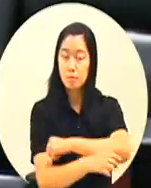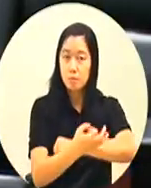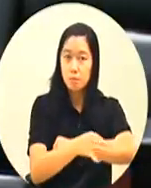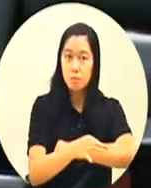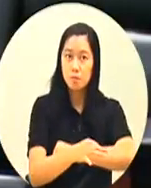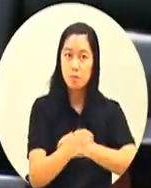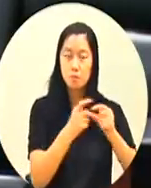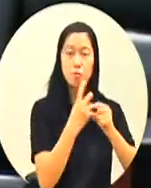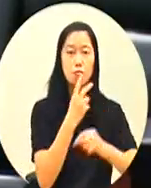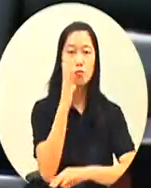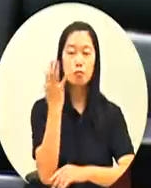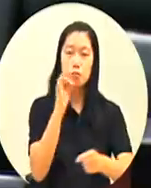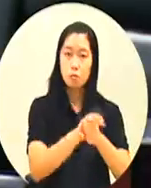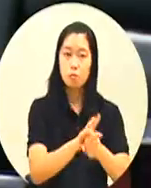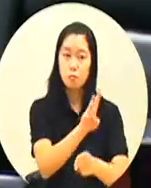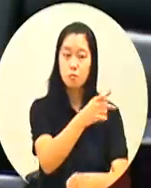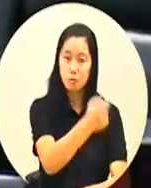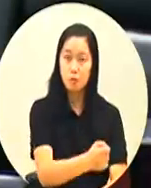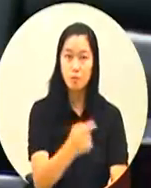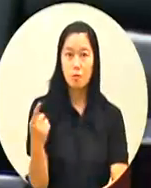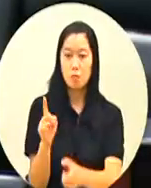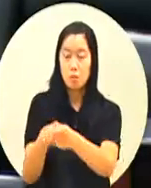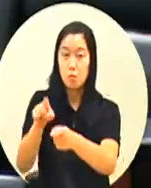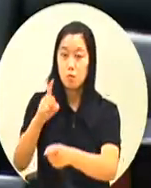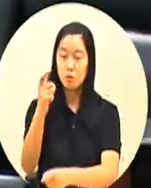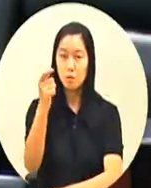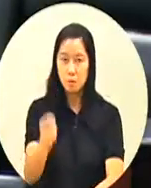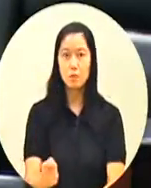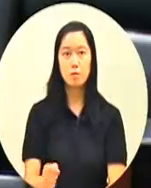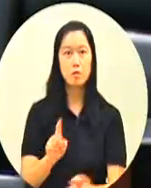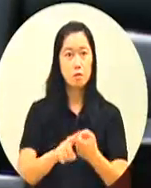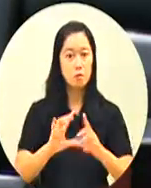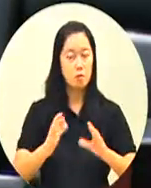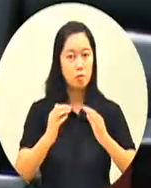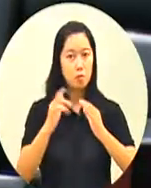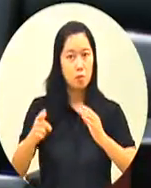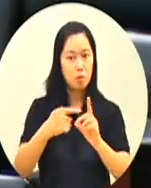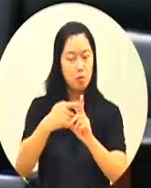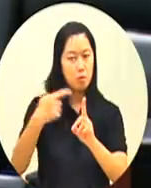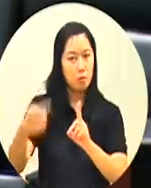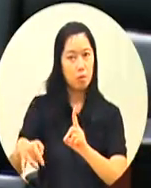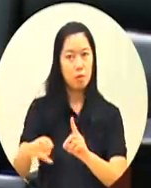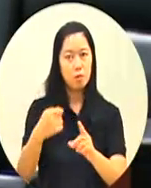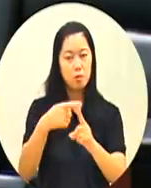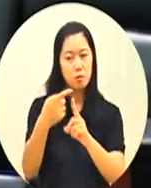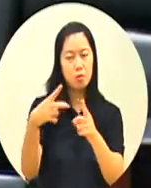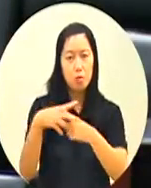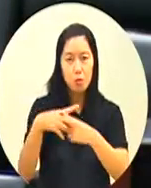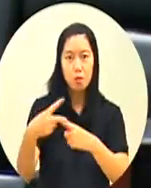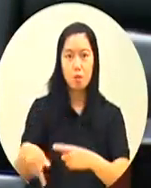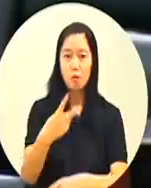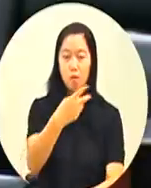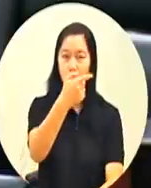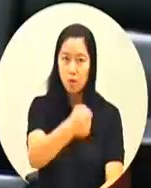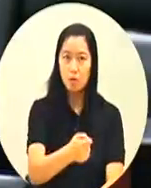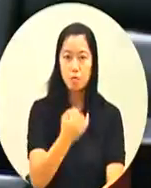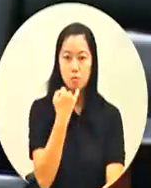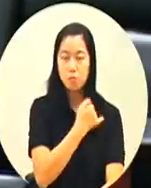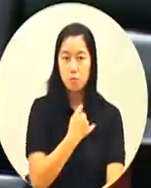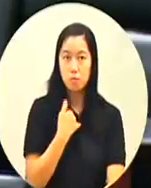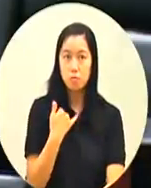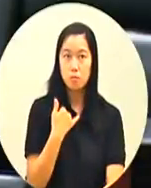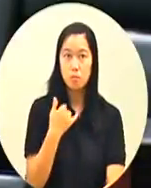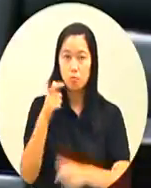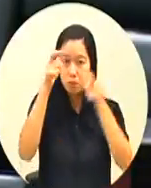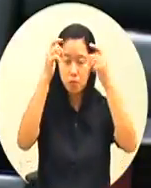只有2亿，然后目标是10亿。的确，如果以一个国家规模的天使基金，这个金额其实有点小。两亿 ，maybe 我们高雄市政府就可以